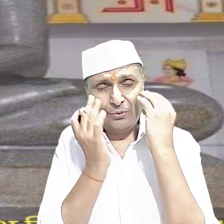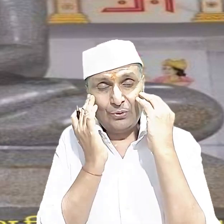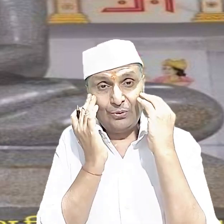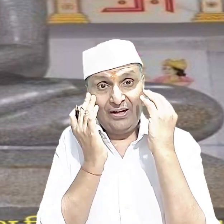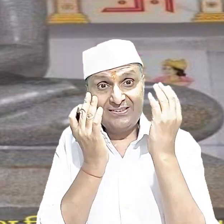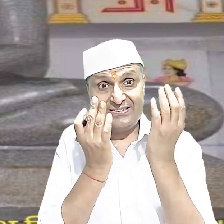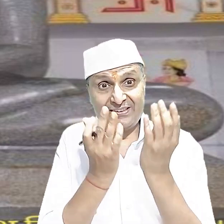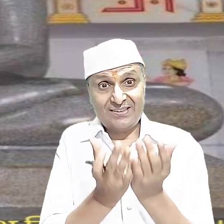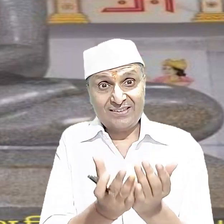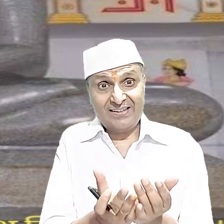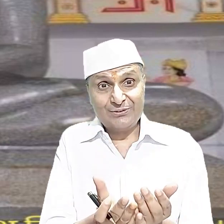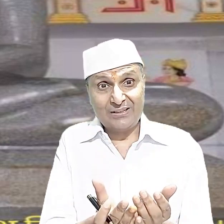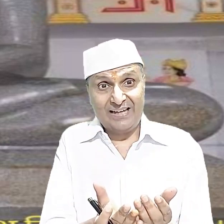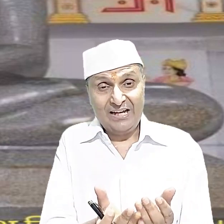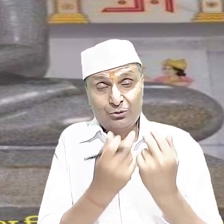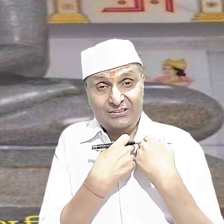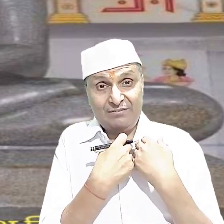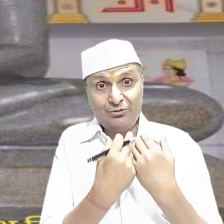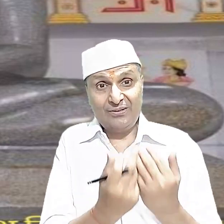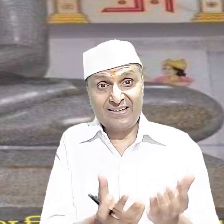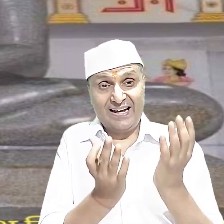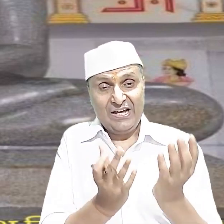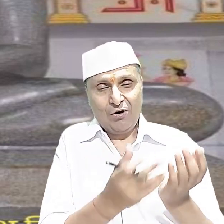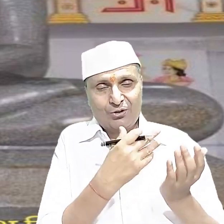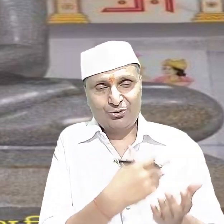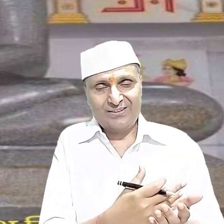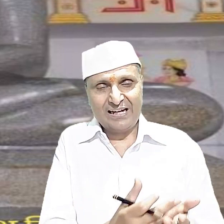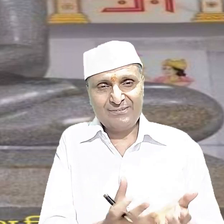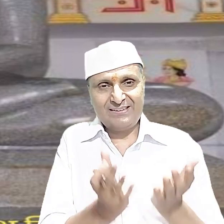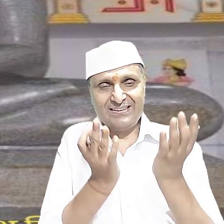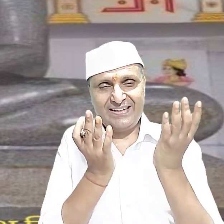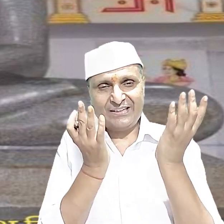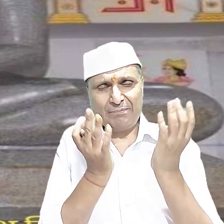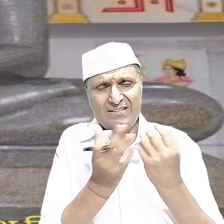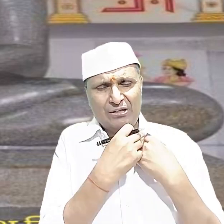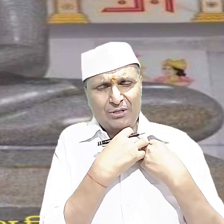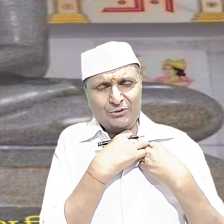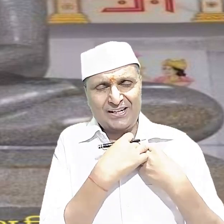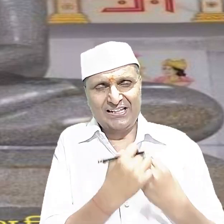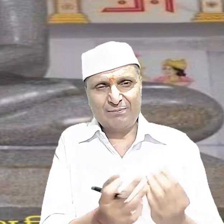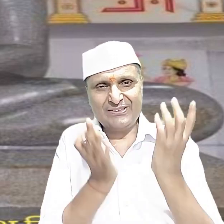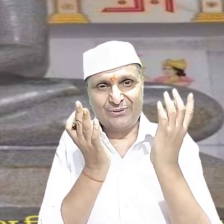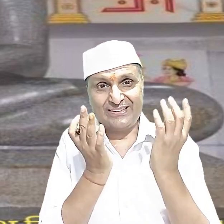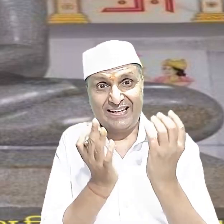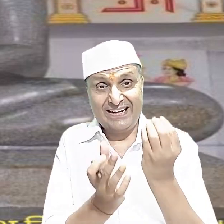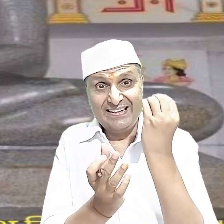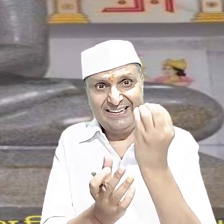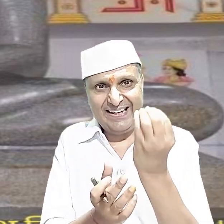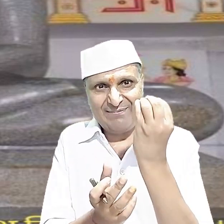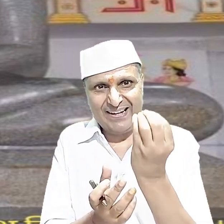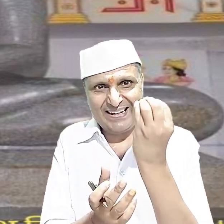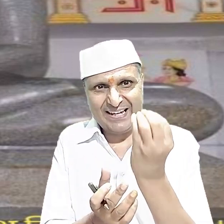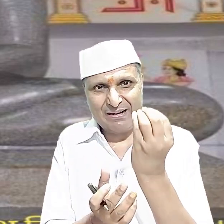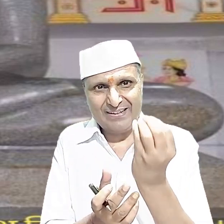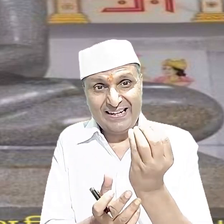देखते हैं, ओहो ऐसे झड़ जाता है, नष्ट हो जाता है, तो जीवन तो निसार है। और तुरंत आप चल देते हैं, तब के लिए सब कुछ राजपाट छोड़ देते हैं। यह